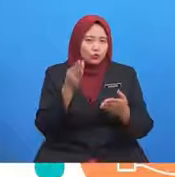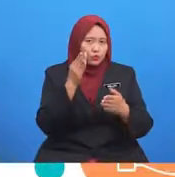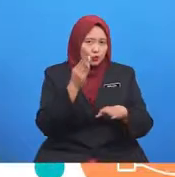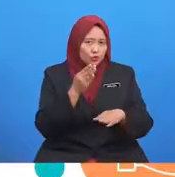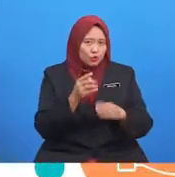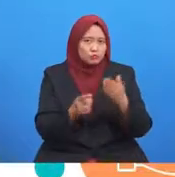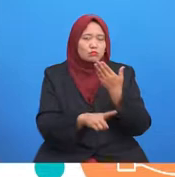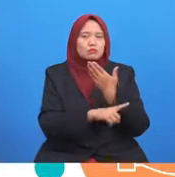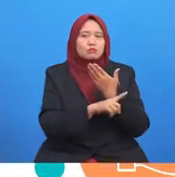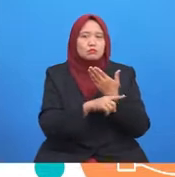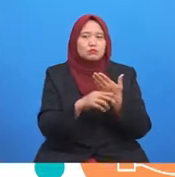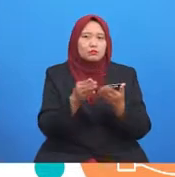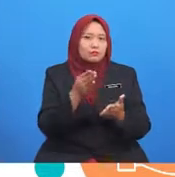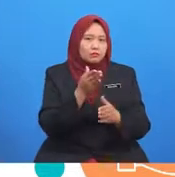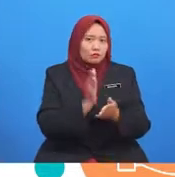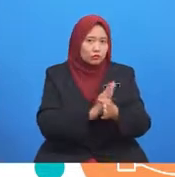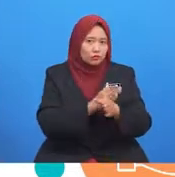tadi?